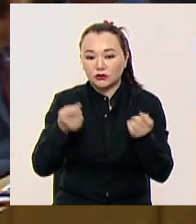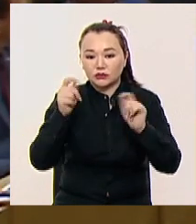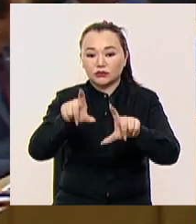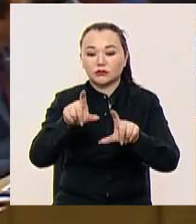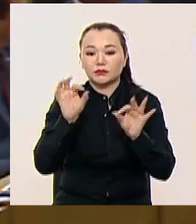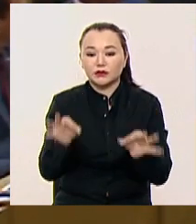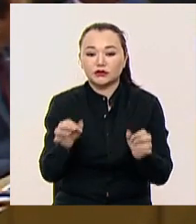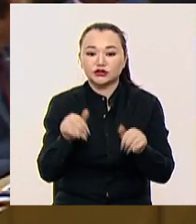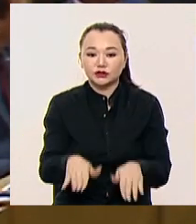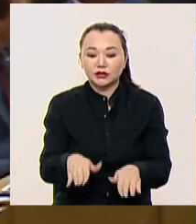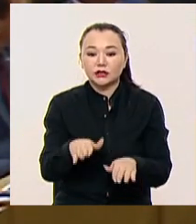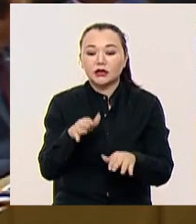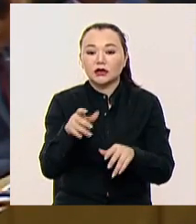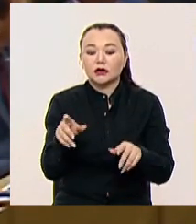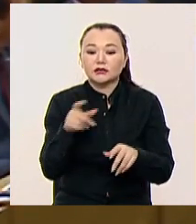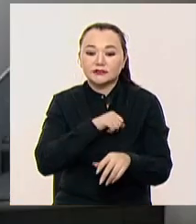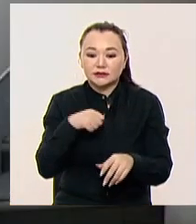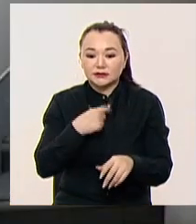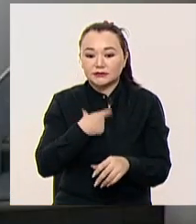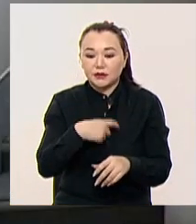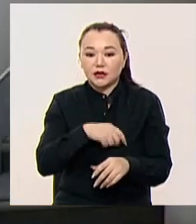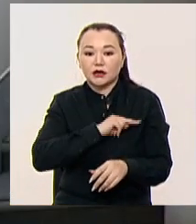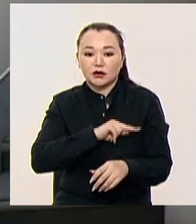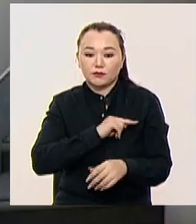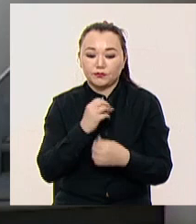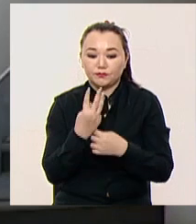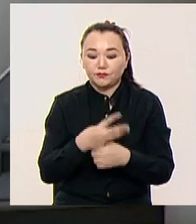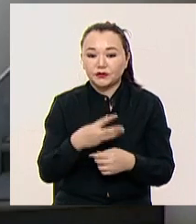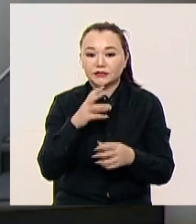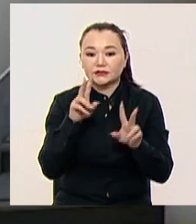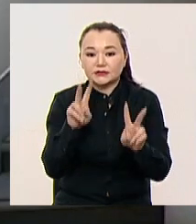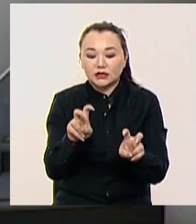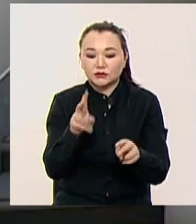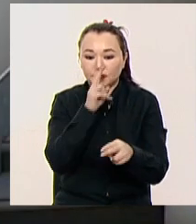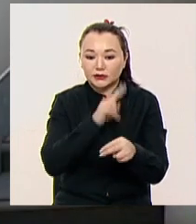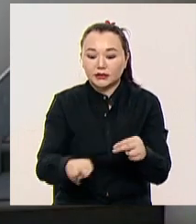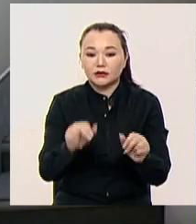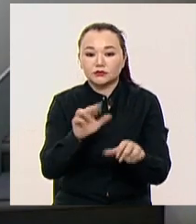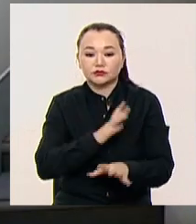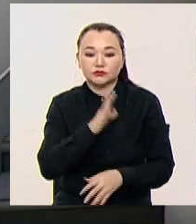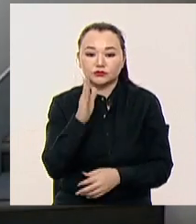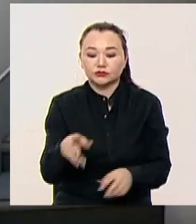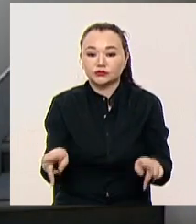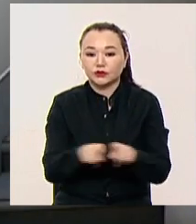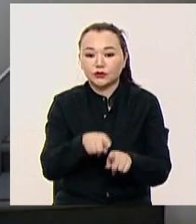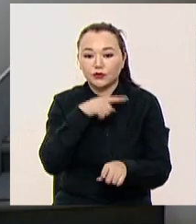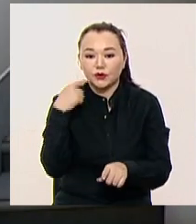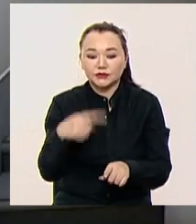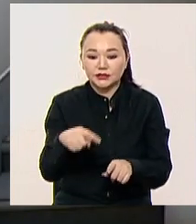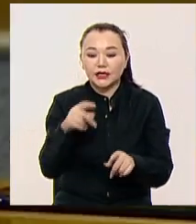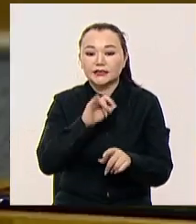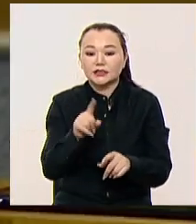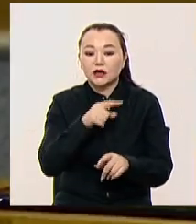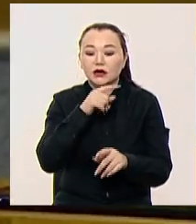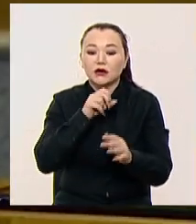көбейткен дұрыс дейді. Бұған қоса өзін-өзі жұмыспен қамтыған азамат статусынан да айыруы мүмкін. Осылайша Ресей үкіметі елден